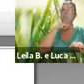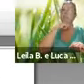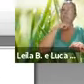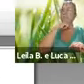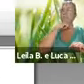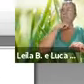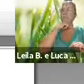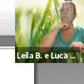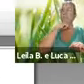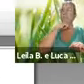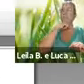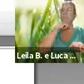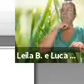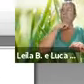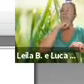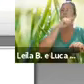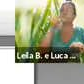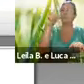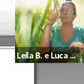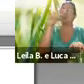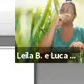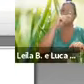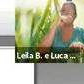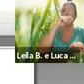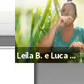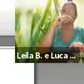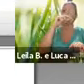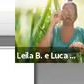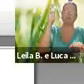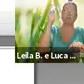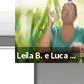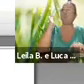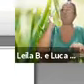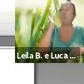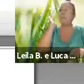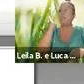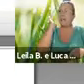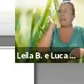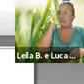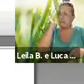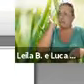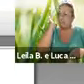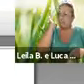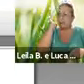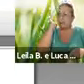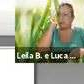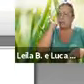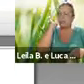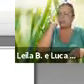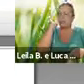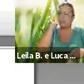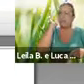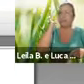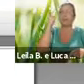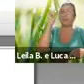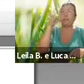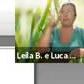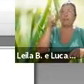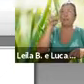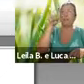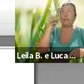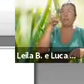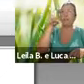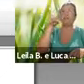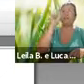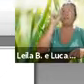sapevano queste cose. Loro sapevano da più di 5.000 anni fa.